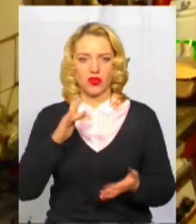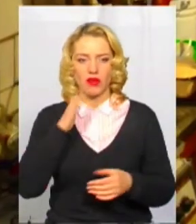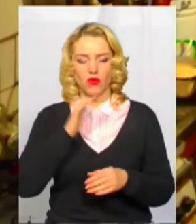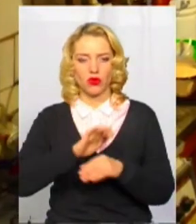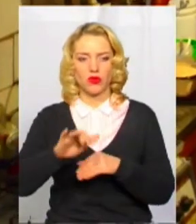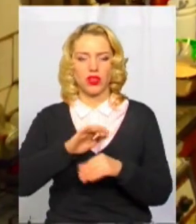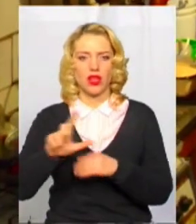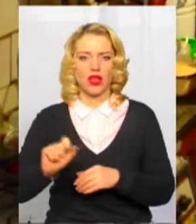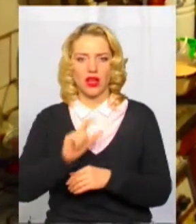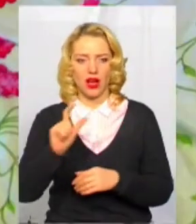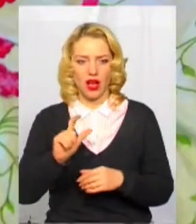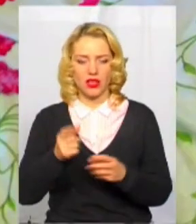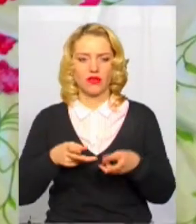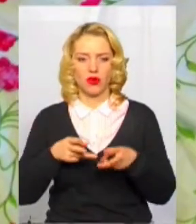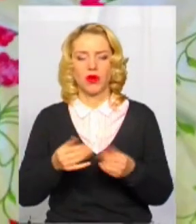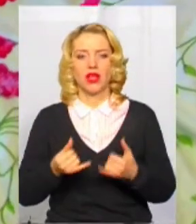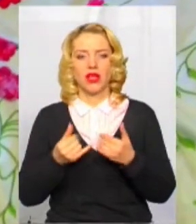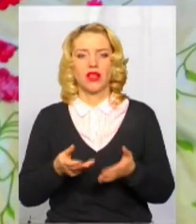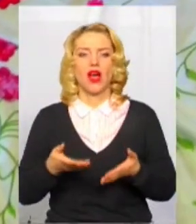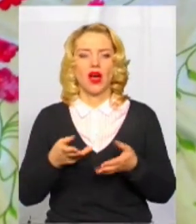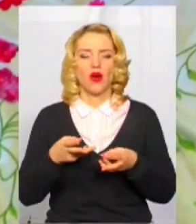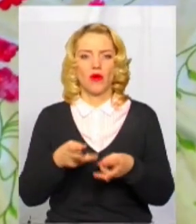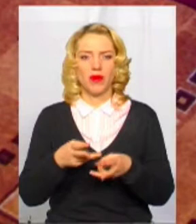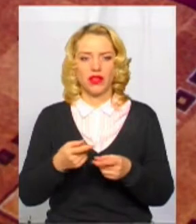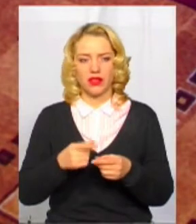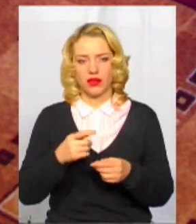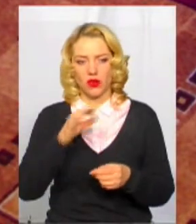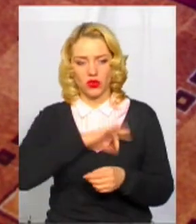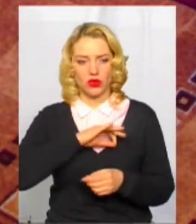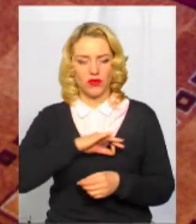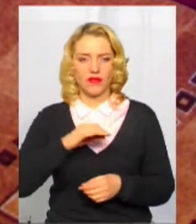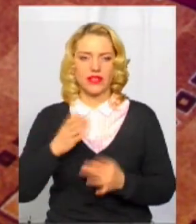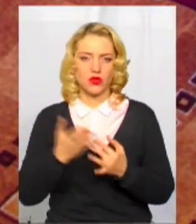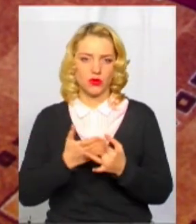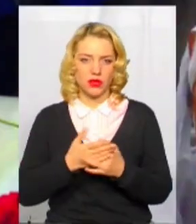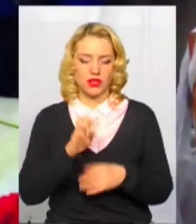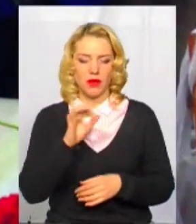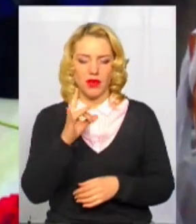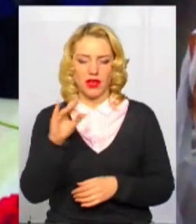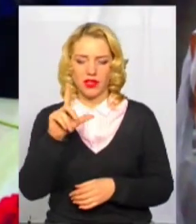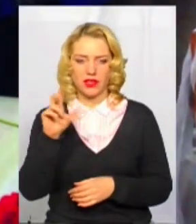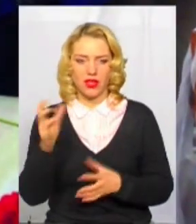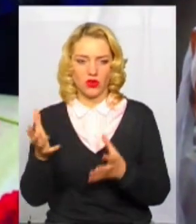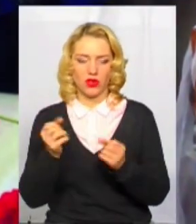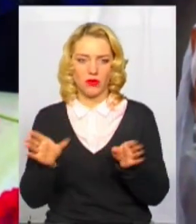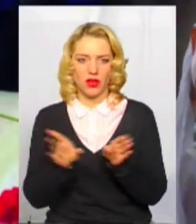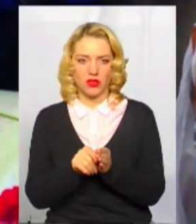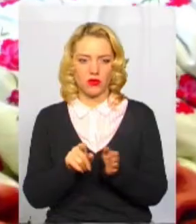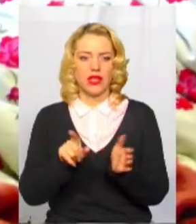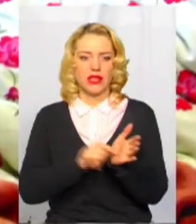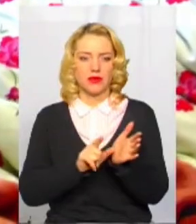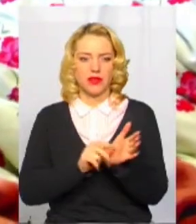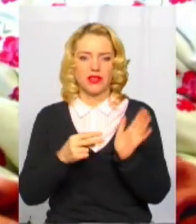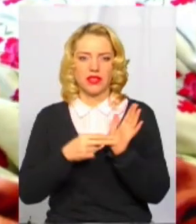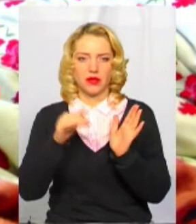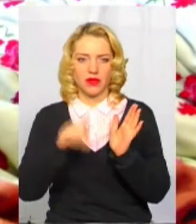опалення. Для оплати цих благ, каже чоловік, користувався субсидією. Додає, в березні він отримав разом із пенсією 7 тисяч